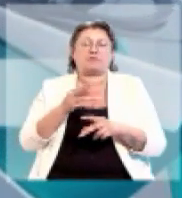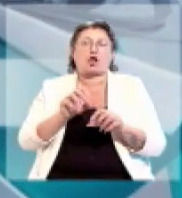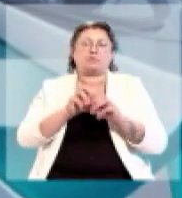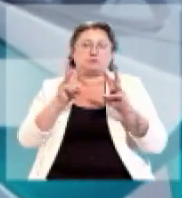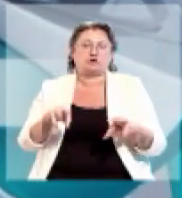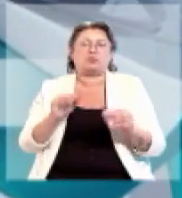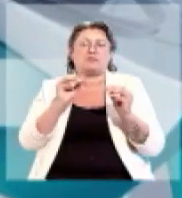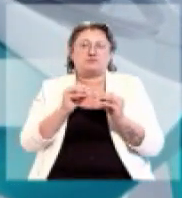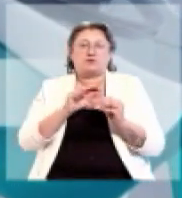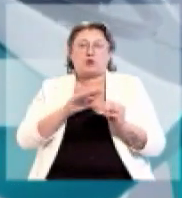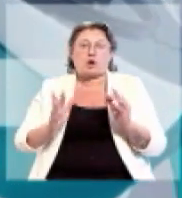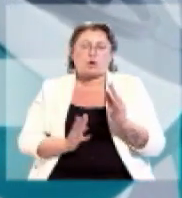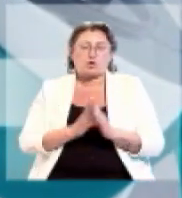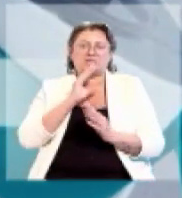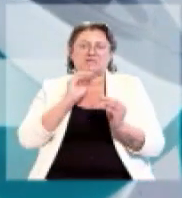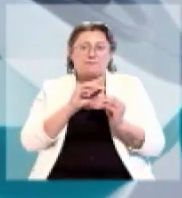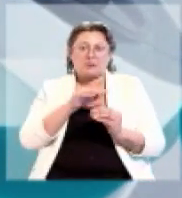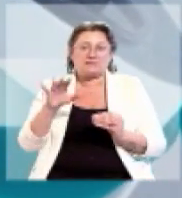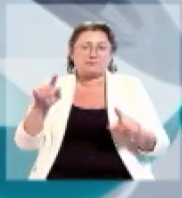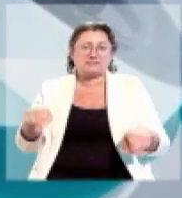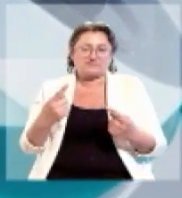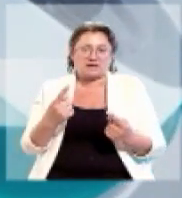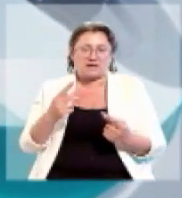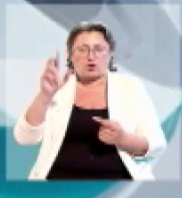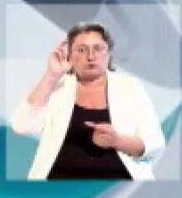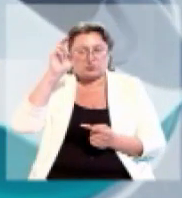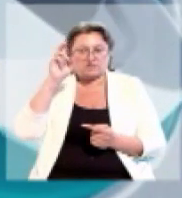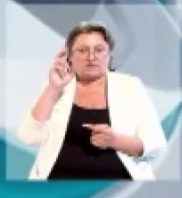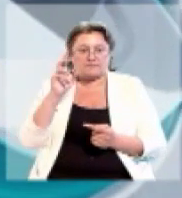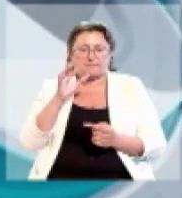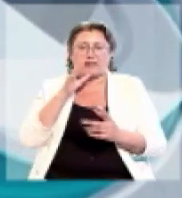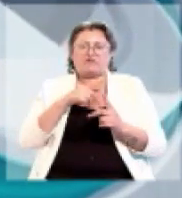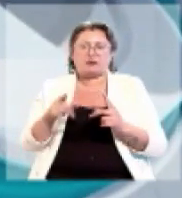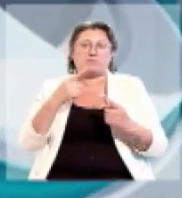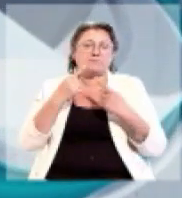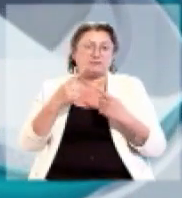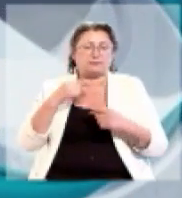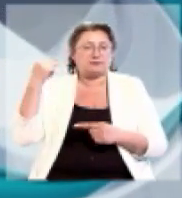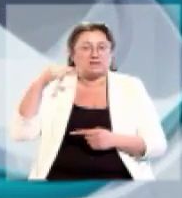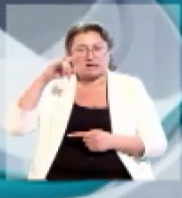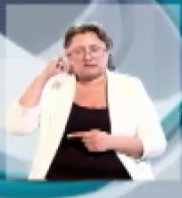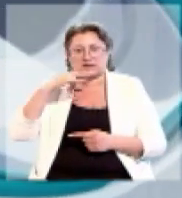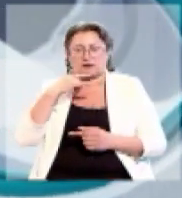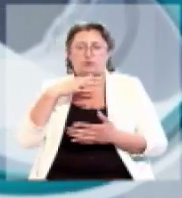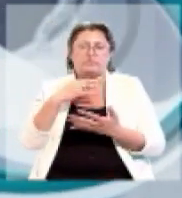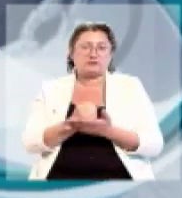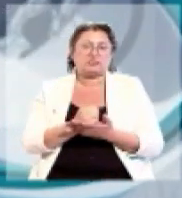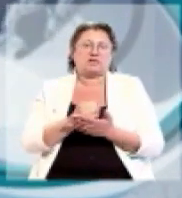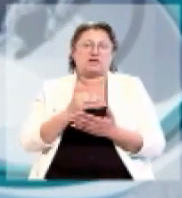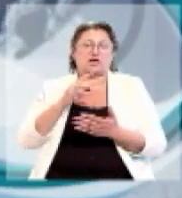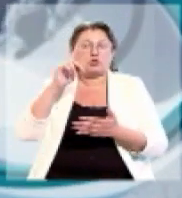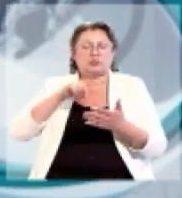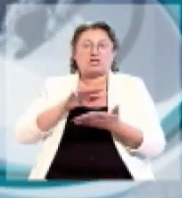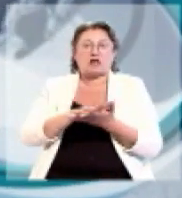обеспечение устойчивого роста, стабильности и процветания государства. В ходе беседы президент Казахстана подтвердил